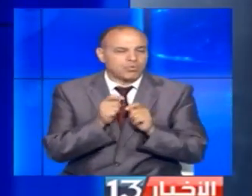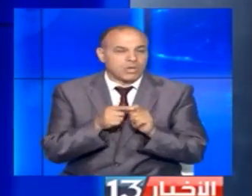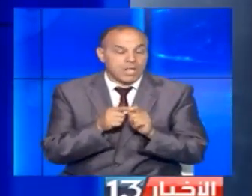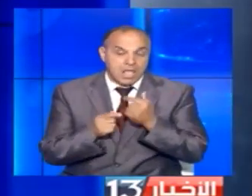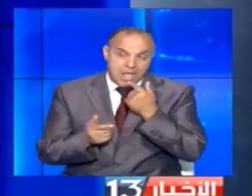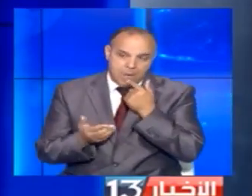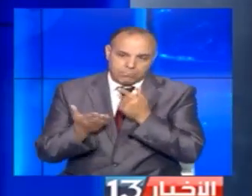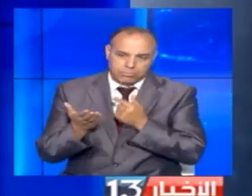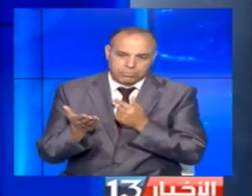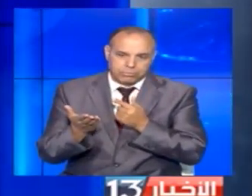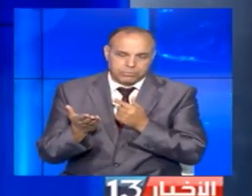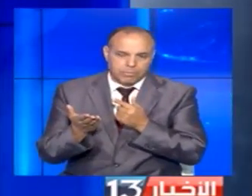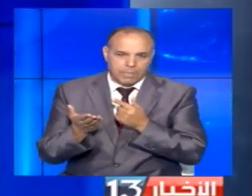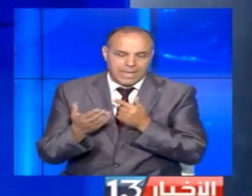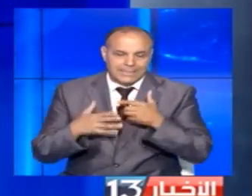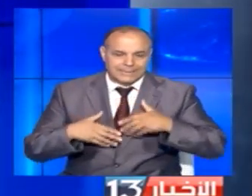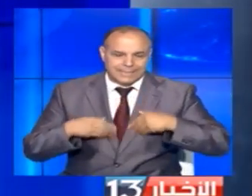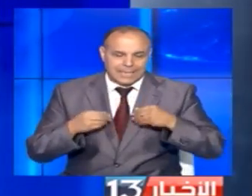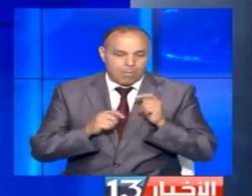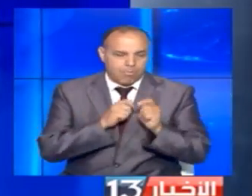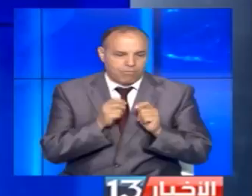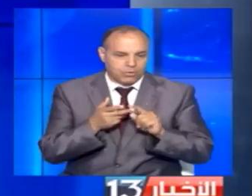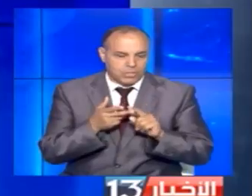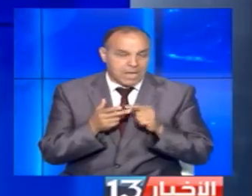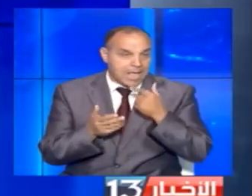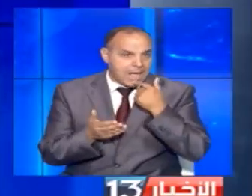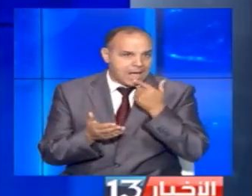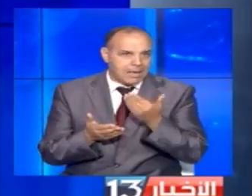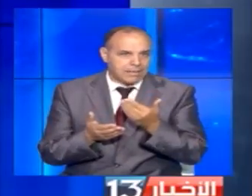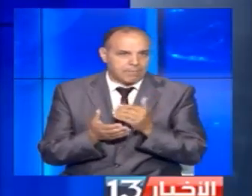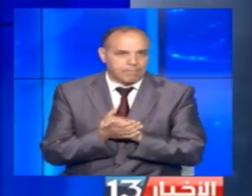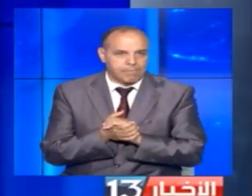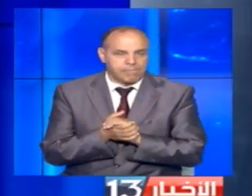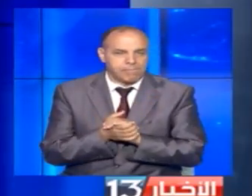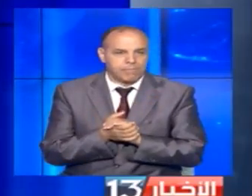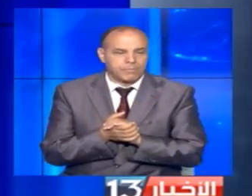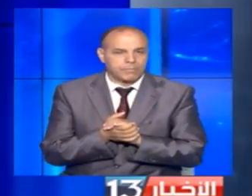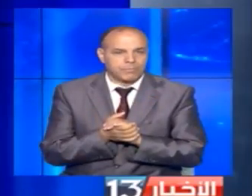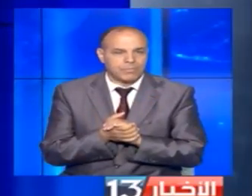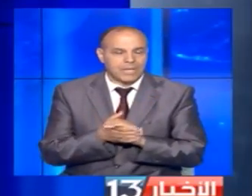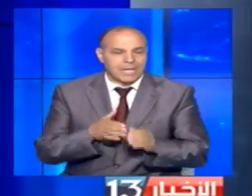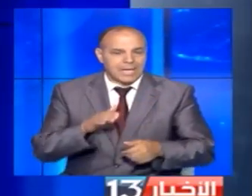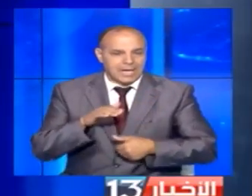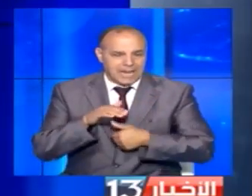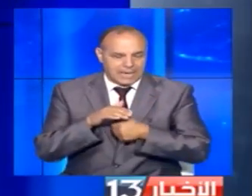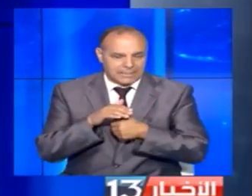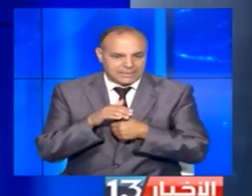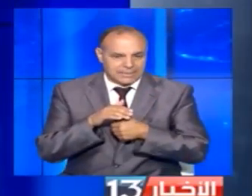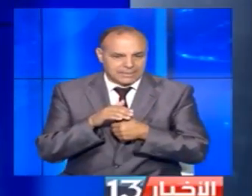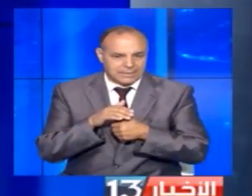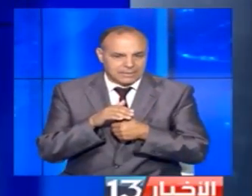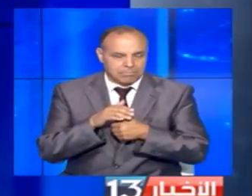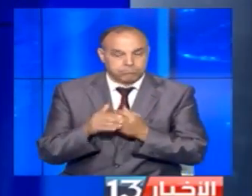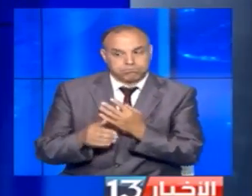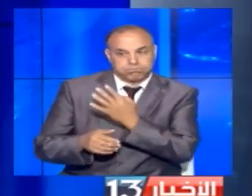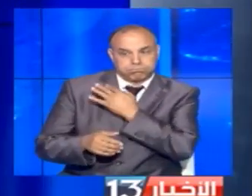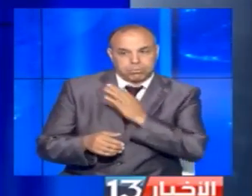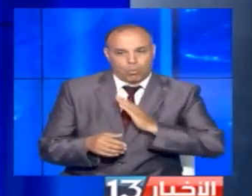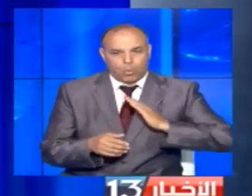إلى أن الاستقالة الرسمية سيتم بعثها لرئيس القائد الأعلى